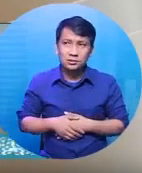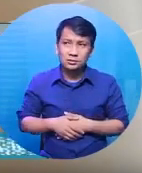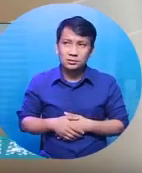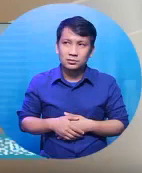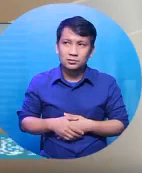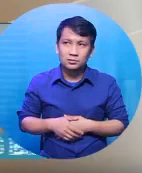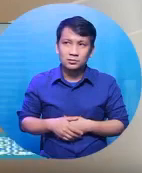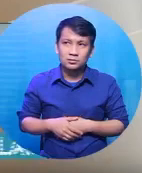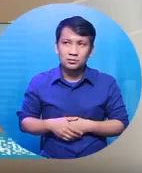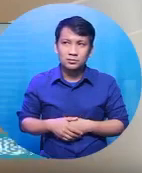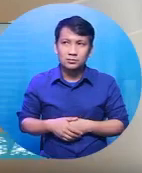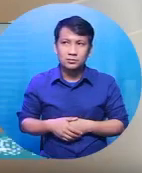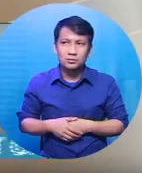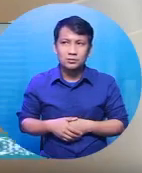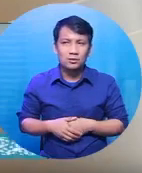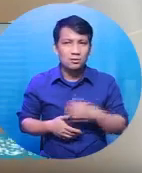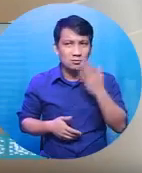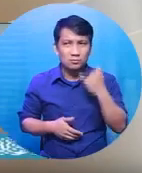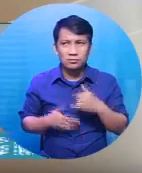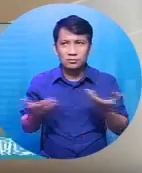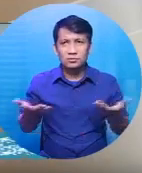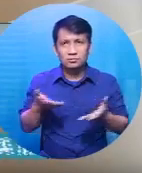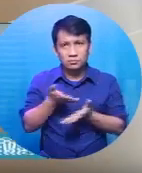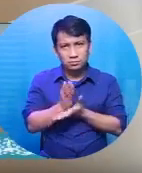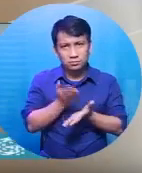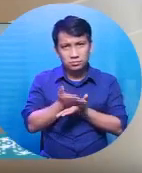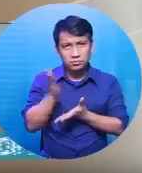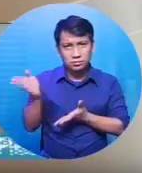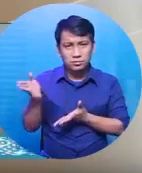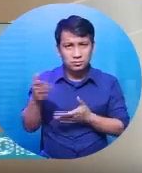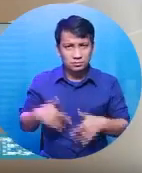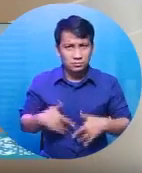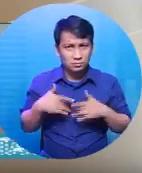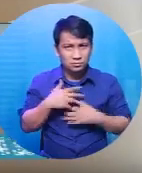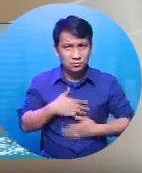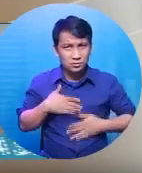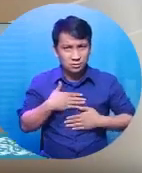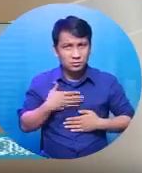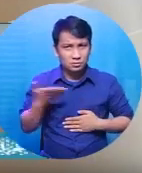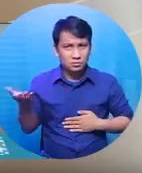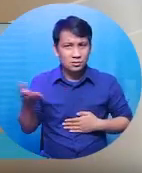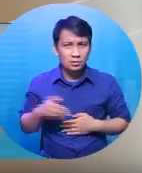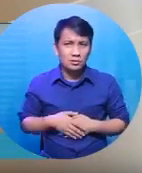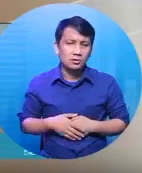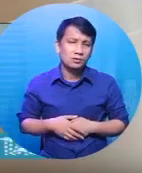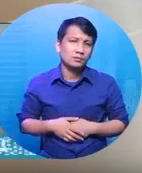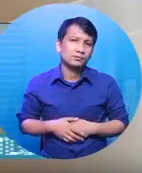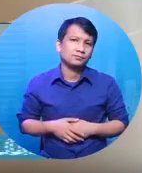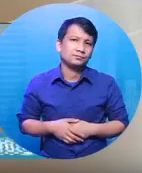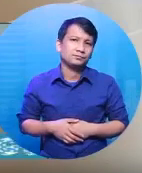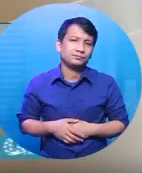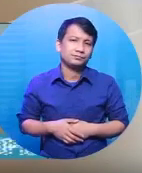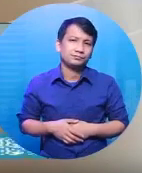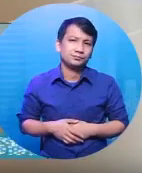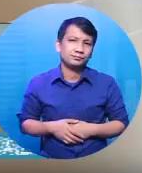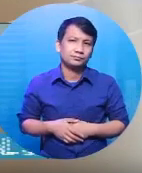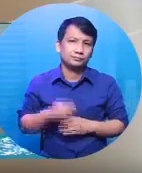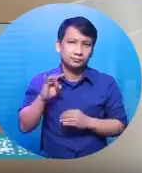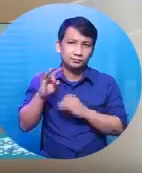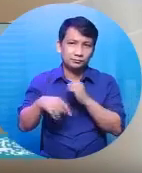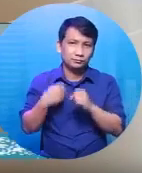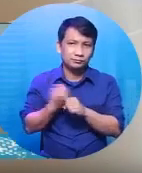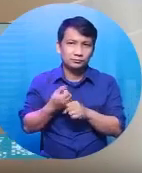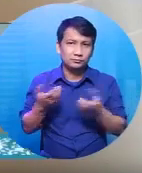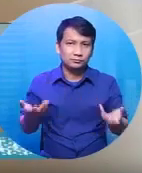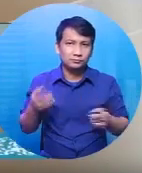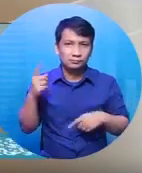Yung tomboy pero, na pero yan. Nay, pero nay, wala na bang karapatan yung anak niyo na lumigaya? Sir, nagsama nga sila ng 8 taon, sir. Eh. Wala